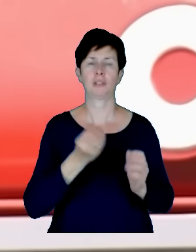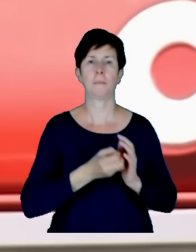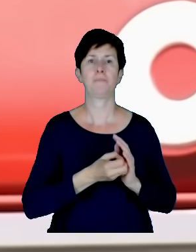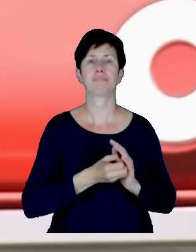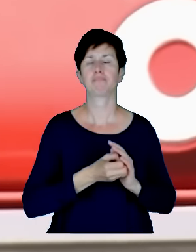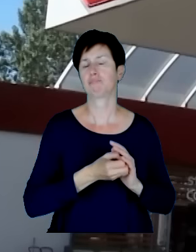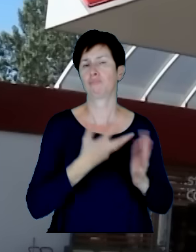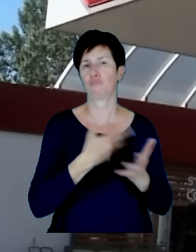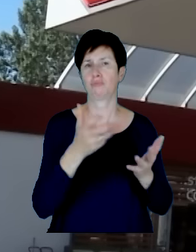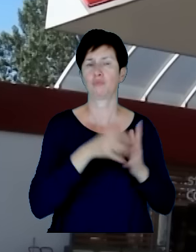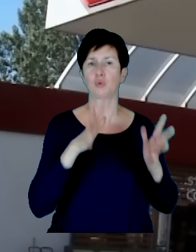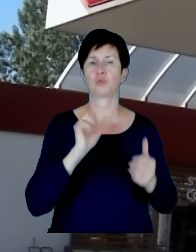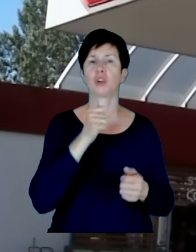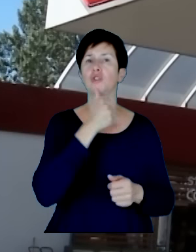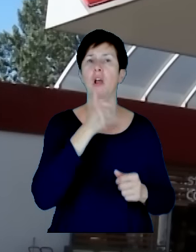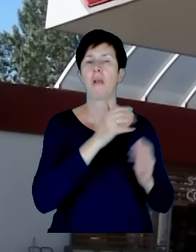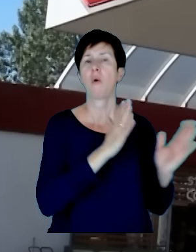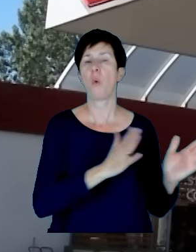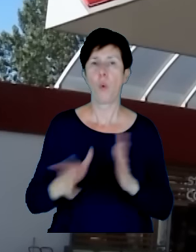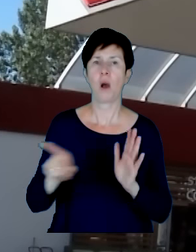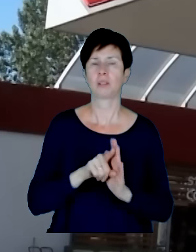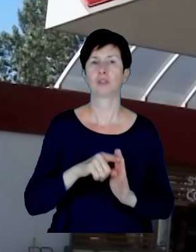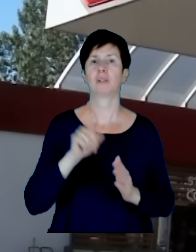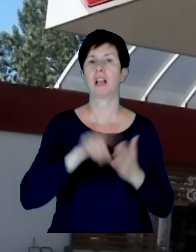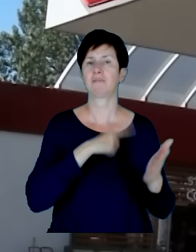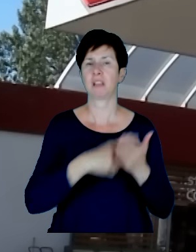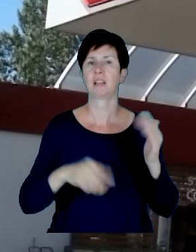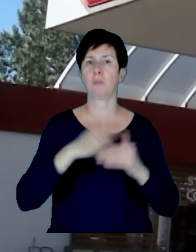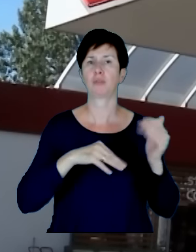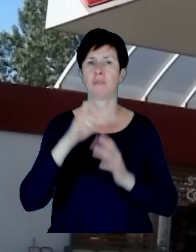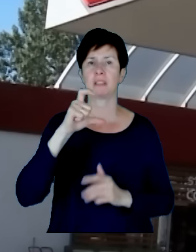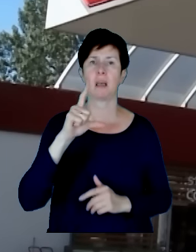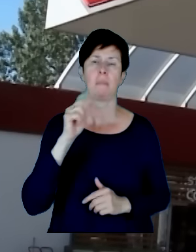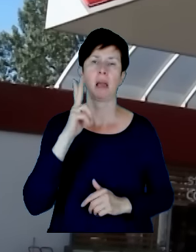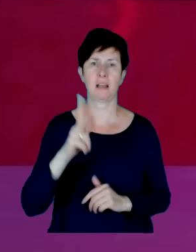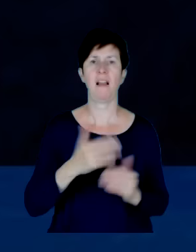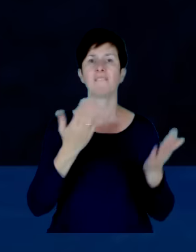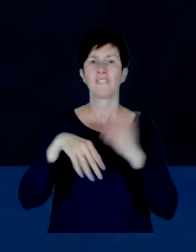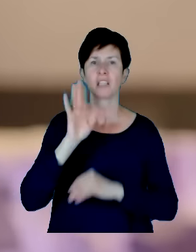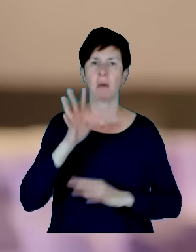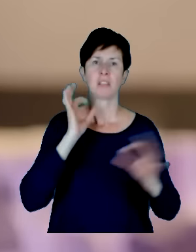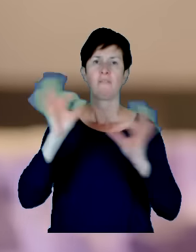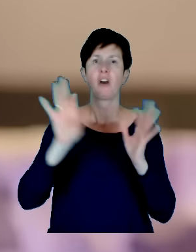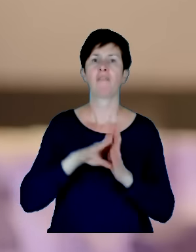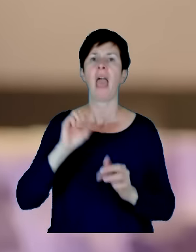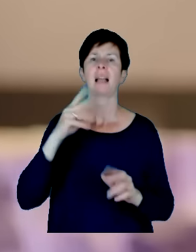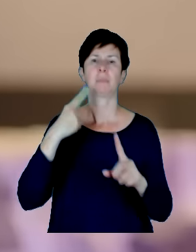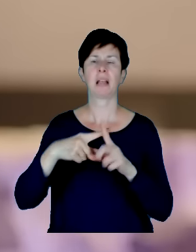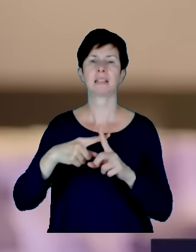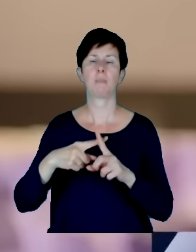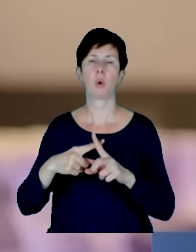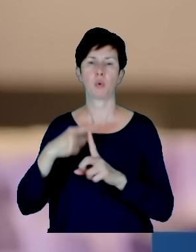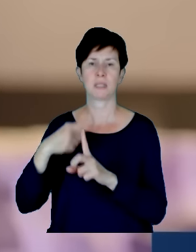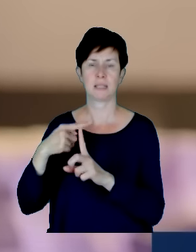Unii Europejskiej oraz zaniechanie planów budowy Centralnego portu komunikacyjnego więcej na ten temat w ekspresie plus sąd podjął